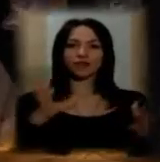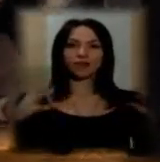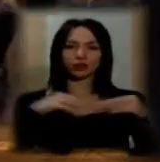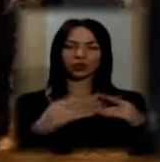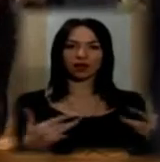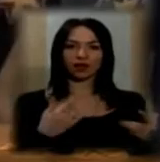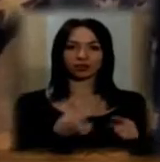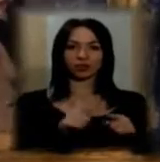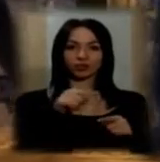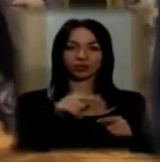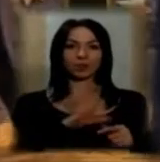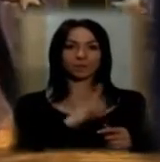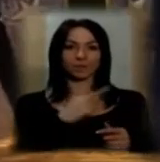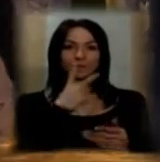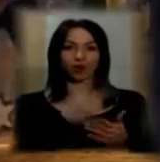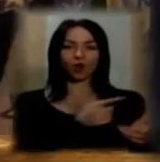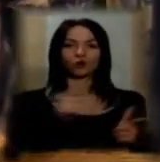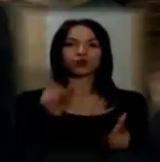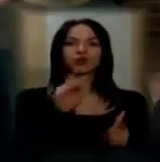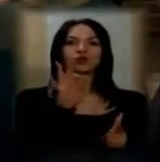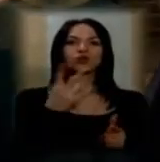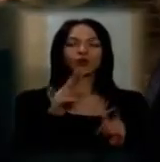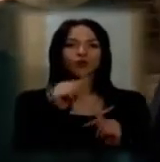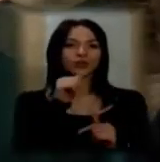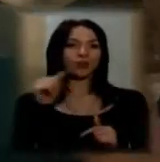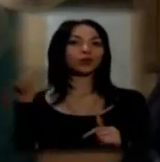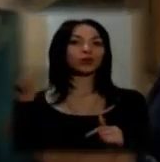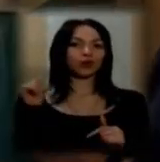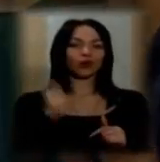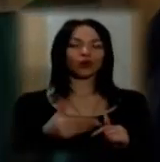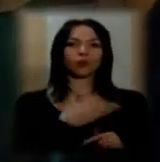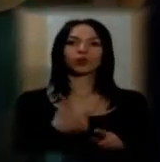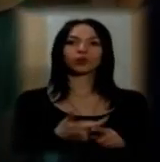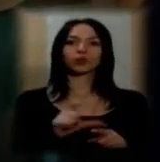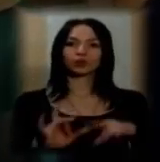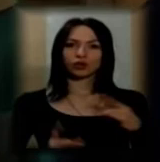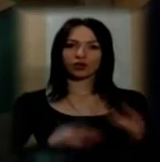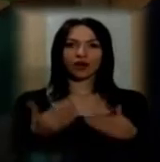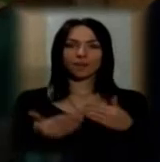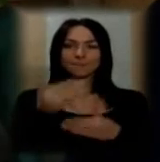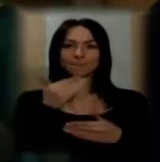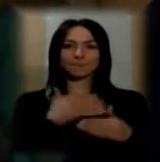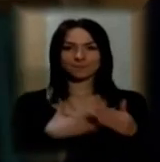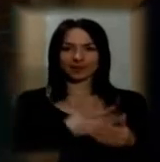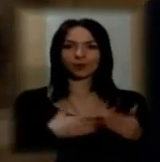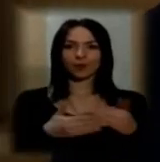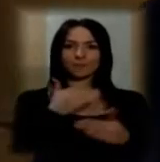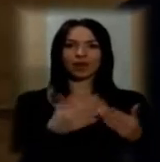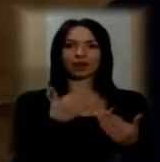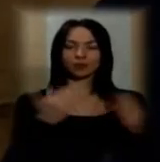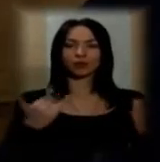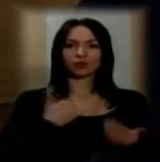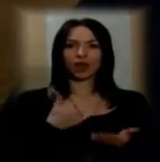жовтня минулого року. Ми дуже нервничаємо. Ми дуже нервуємось перед прем'єрою. У нас хореографічний виступ у ролі зірок. Я дуже